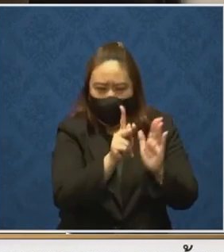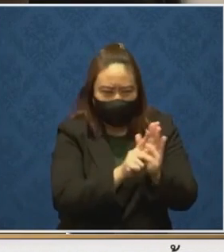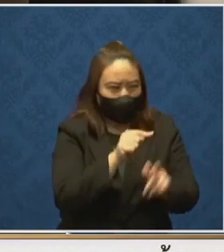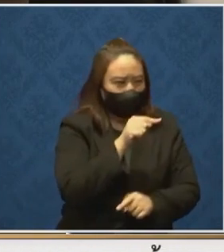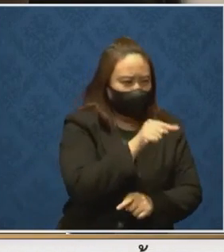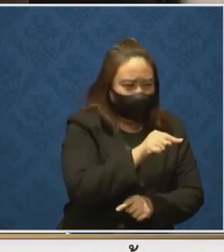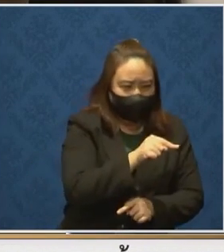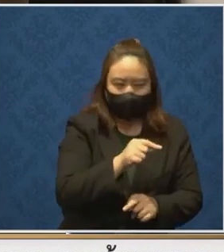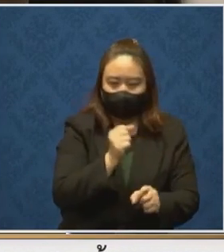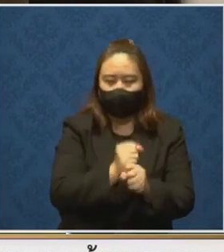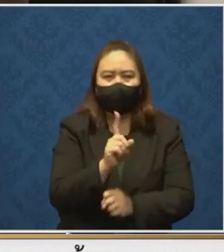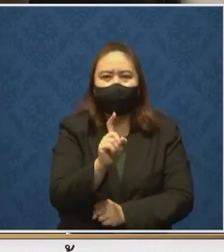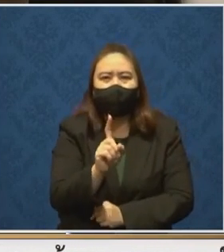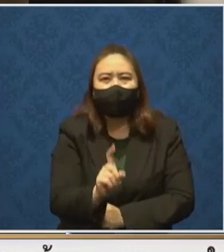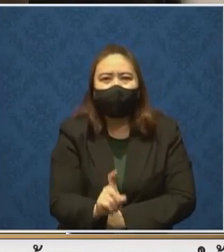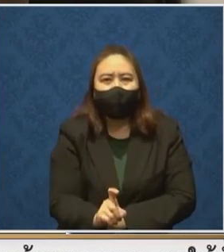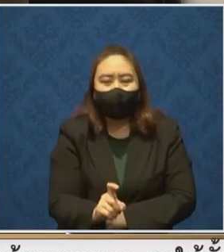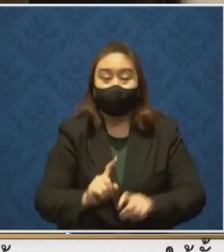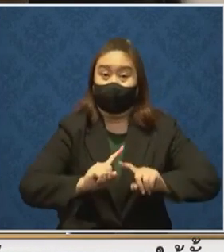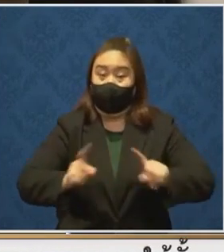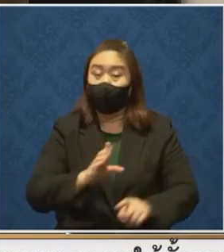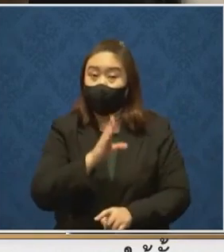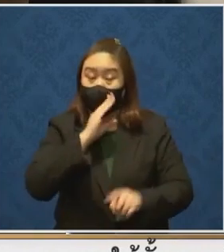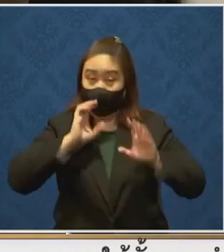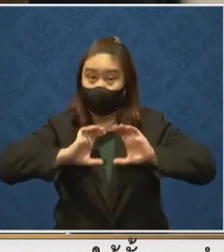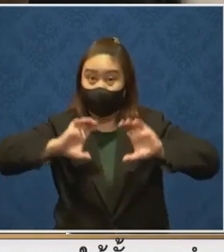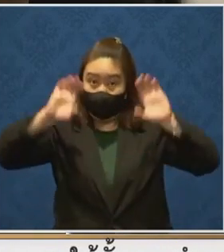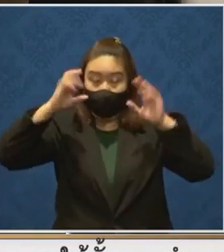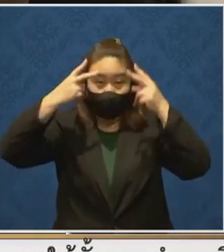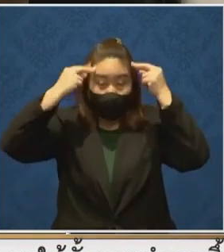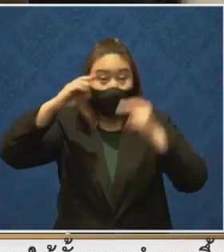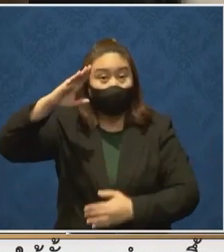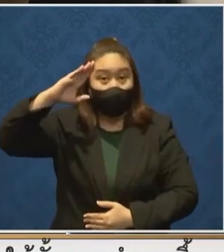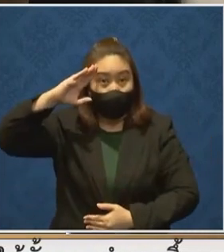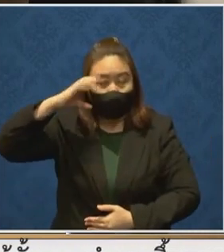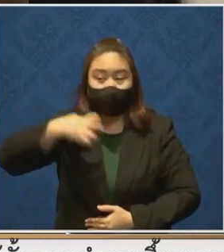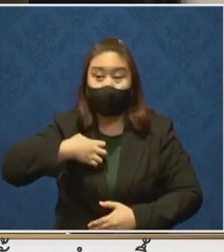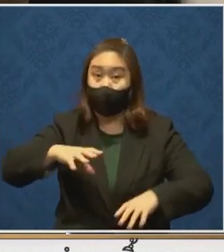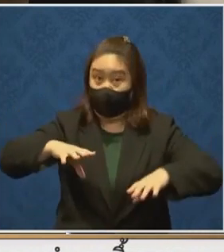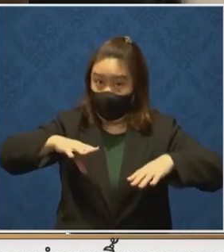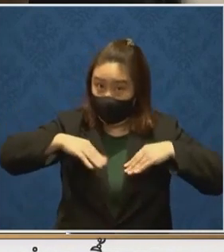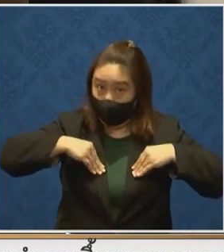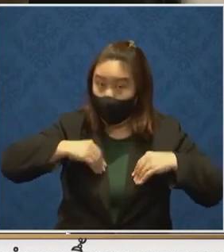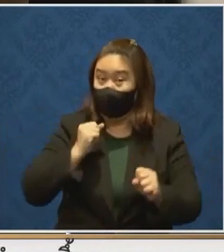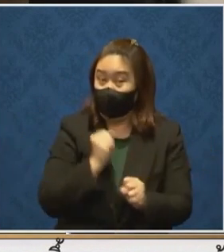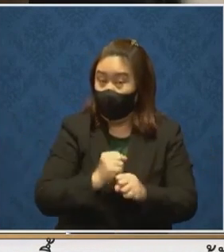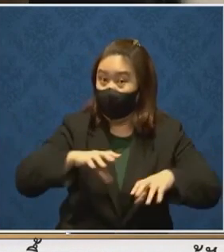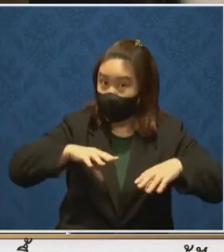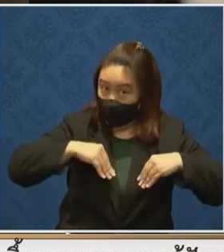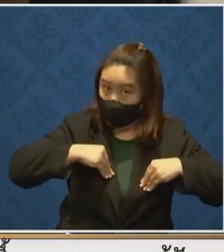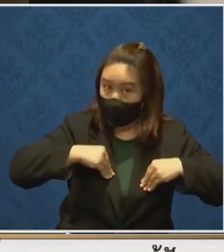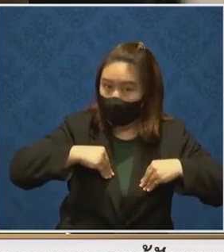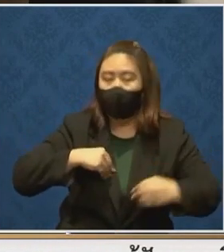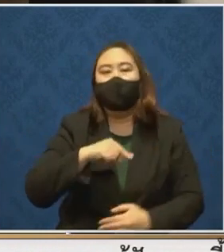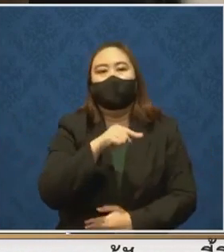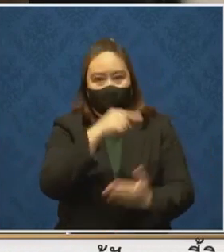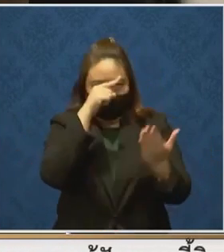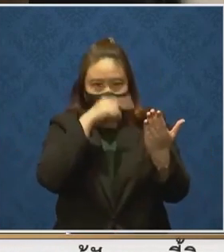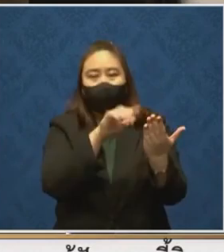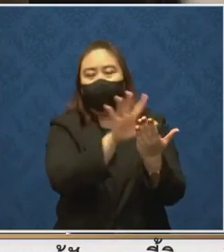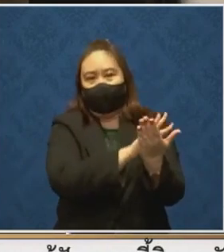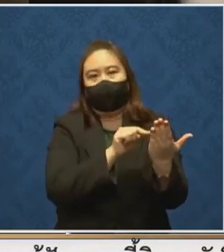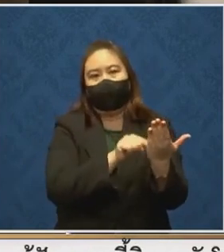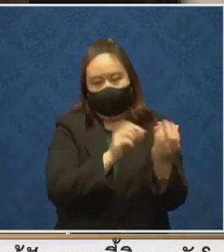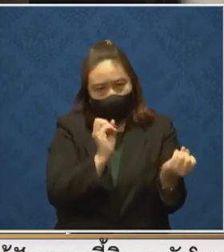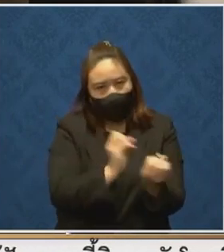ลายเป็ความเสียหายของประเทศอย่างไร้